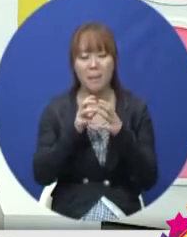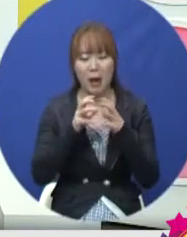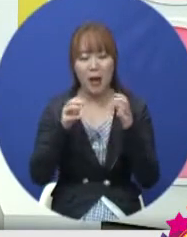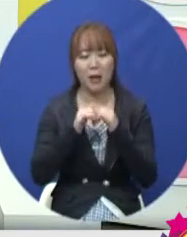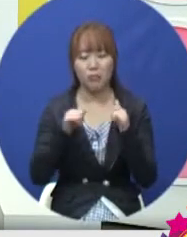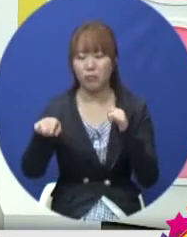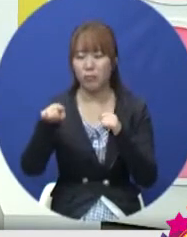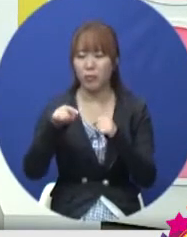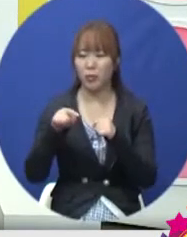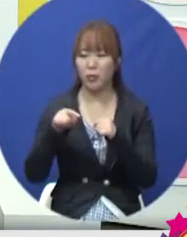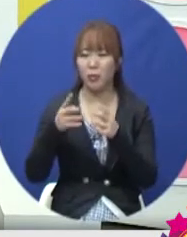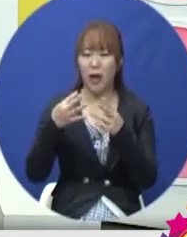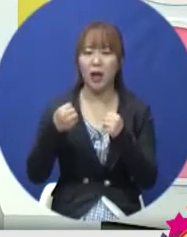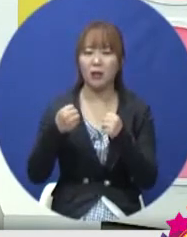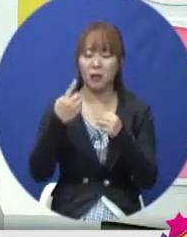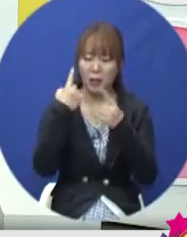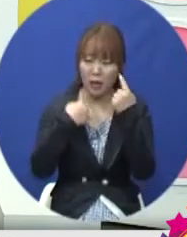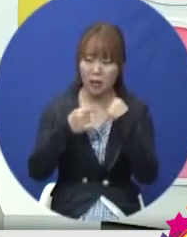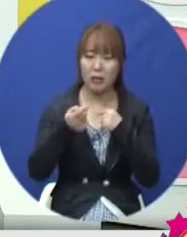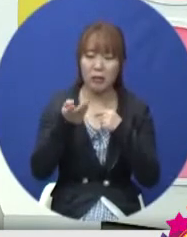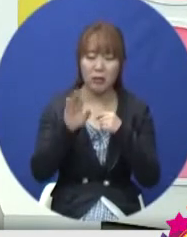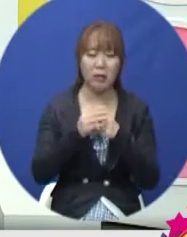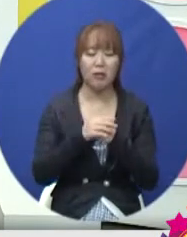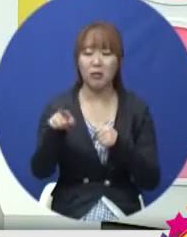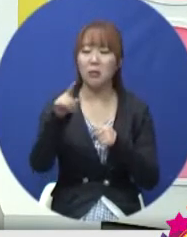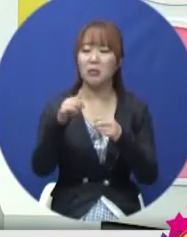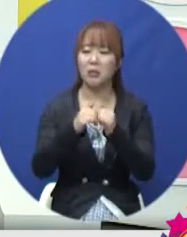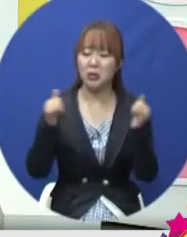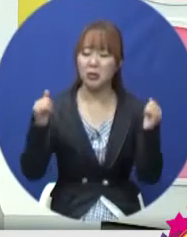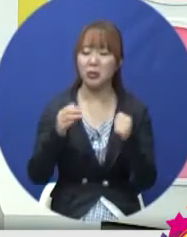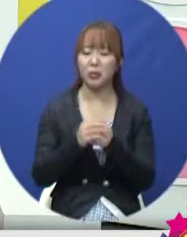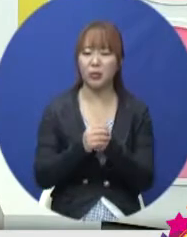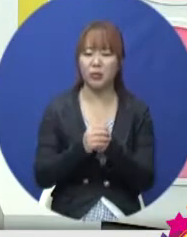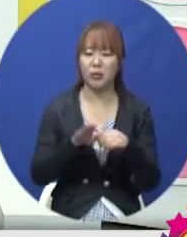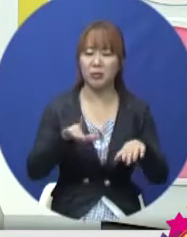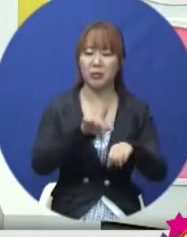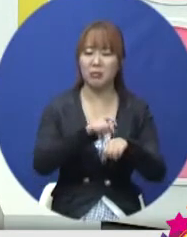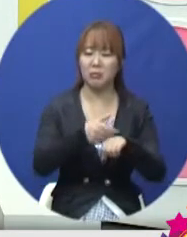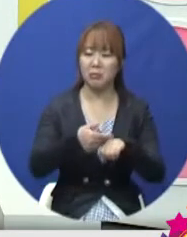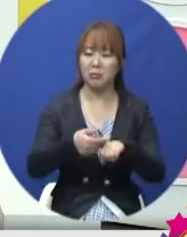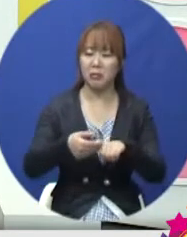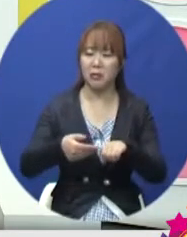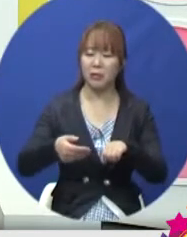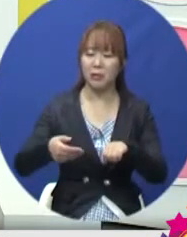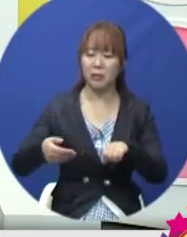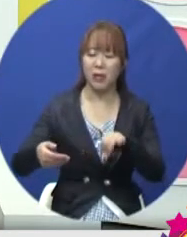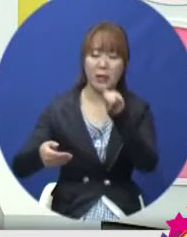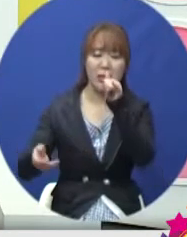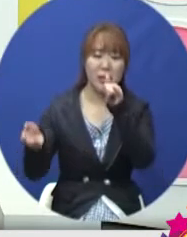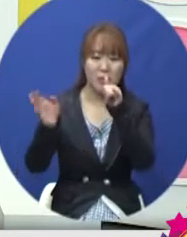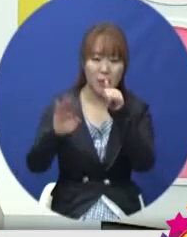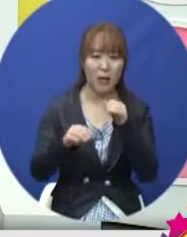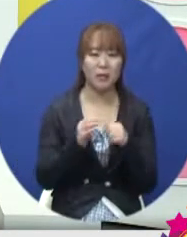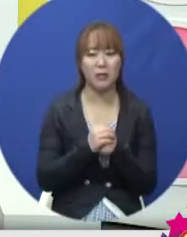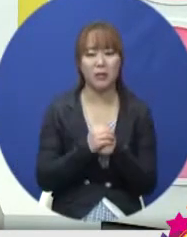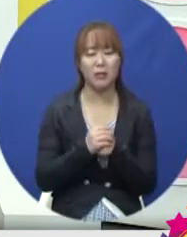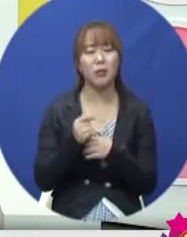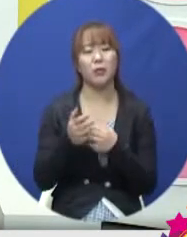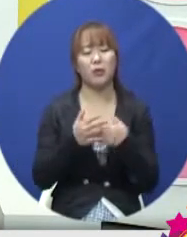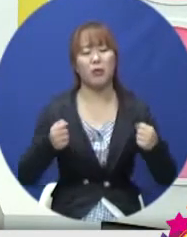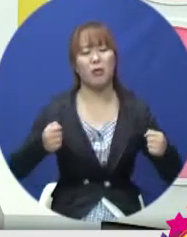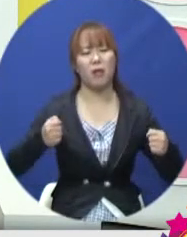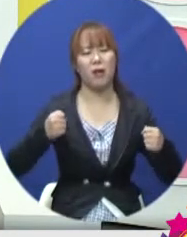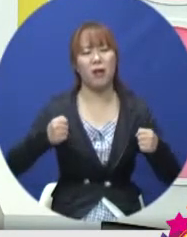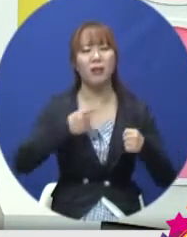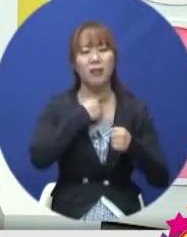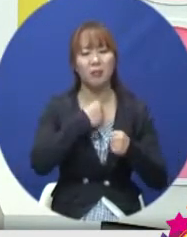많이 다쳤더라고요. 그런데 네. 그러는 분들도 지금 세월이 좀 갔지만 좀